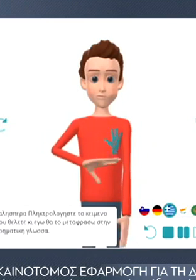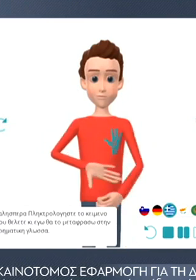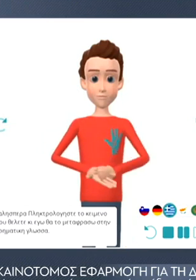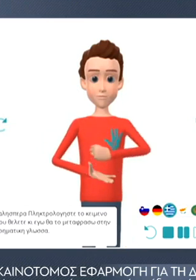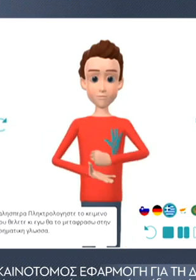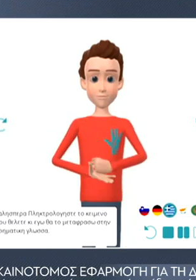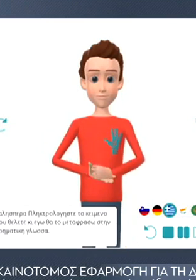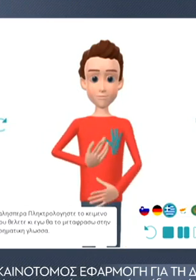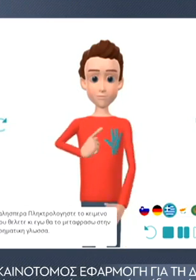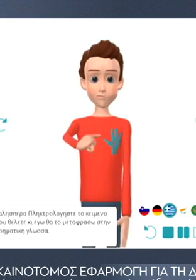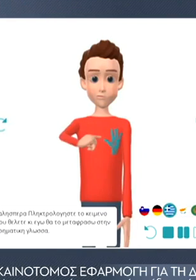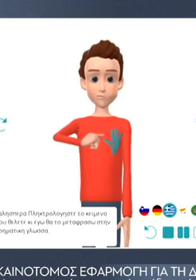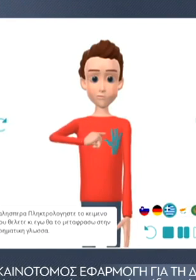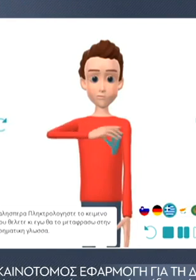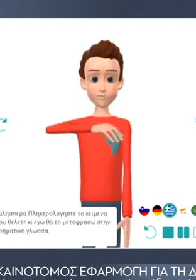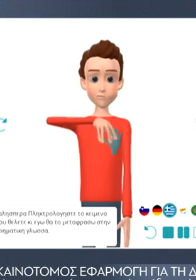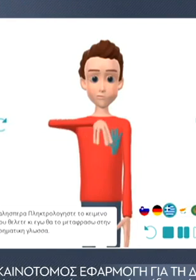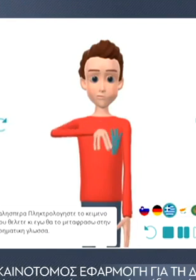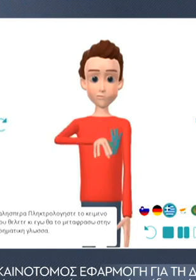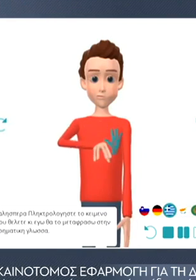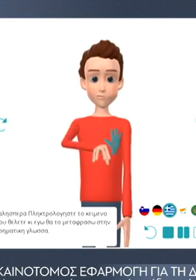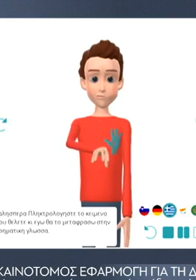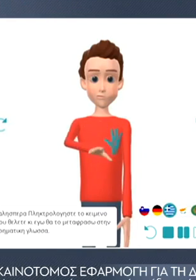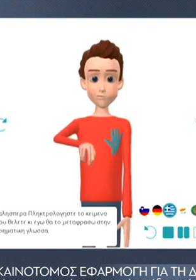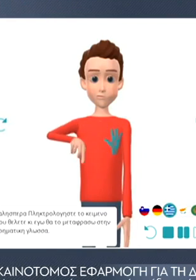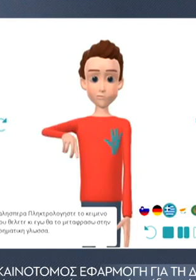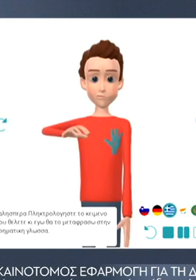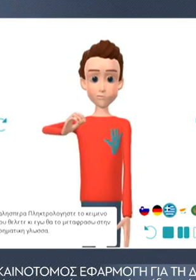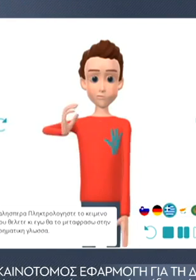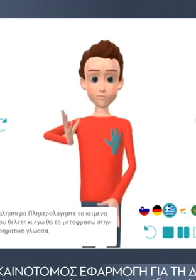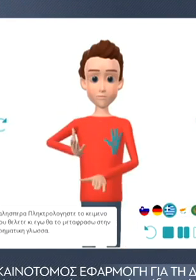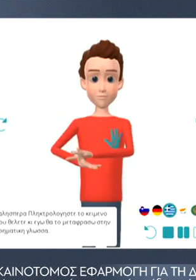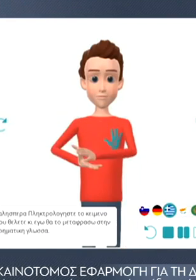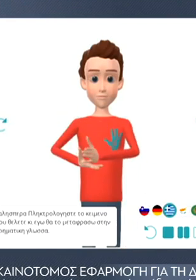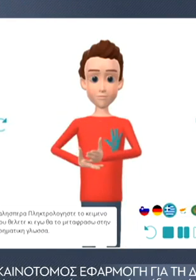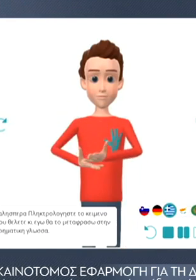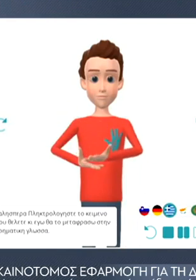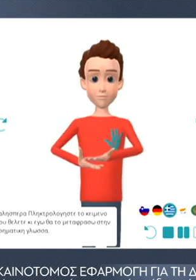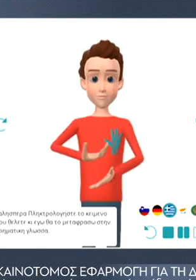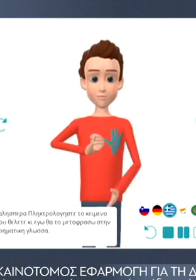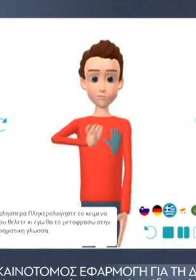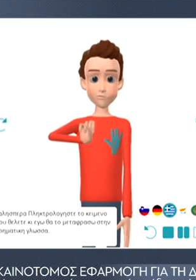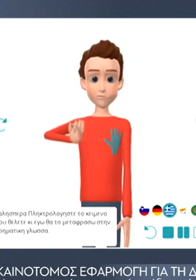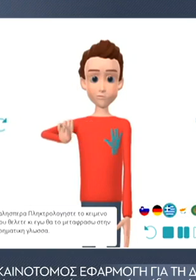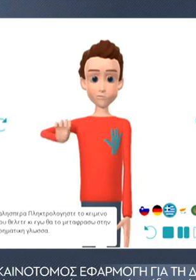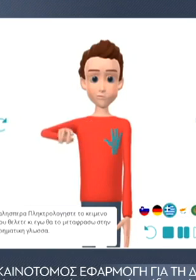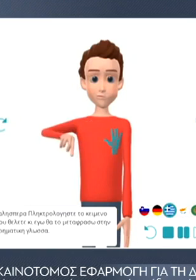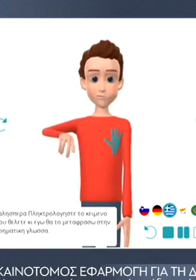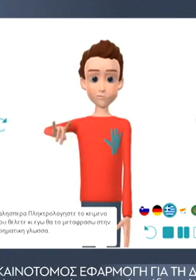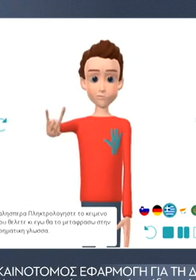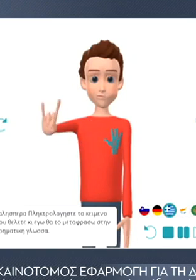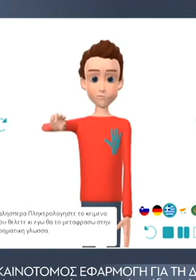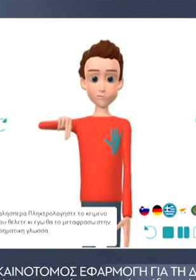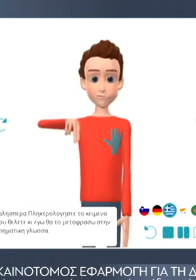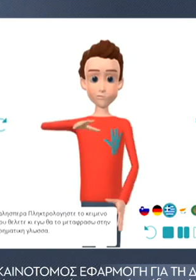το μεταφράσω στη νοηματική γλώσσα, το κάνει τώρα το avatar στη νοηματική. Δηλαδή τι κάνουμε εμείς, πληκτρολογούμε αυτό το